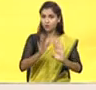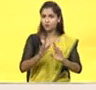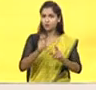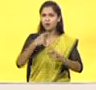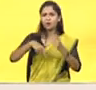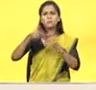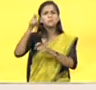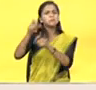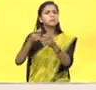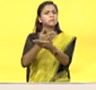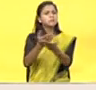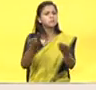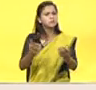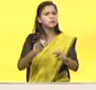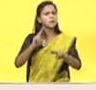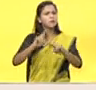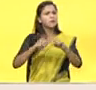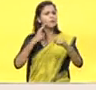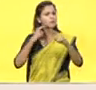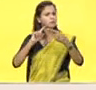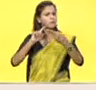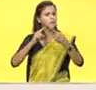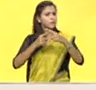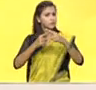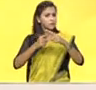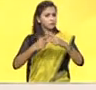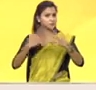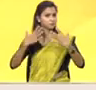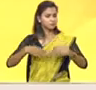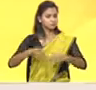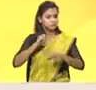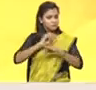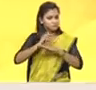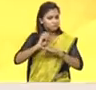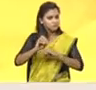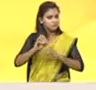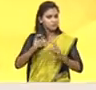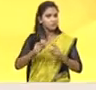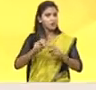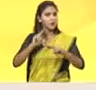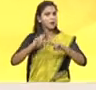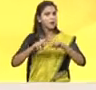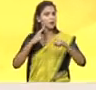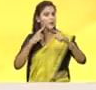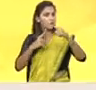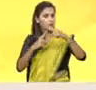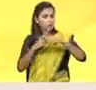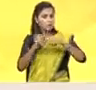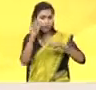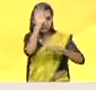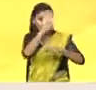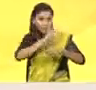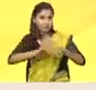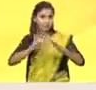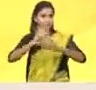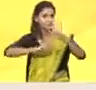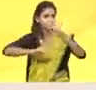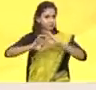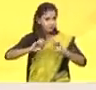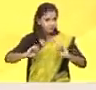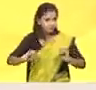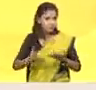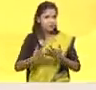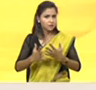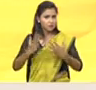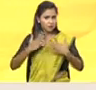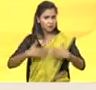लोगों को फिटनेस के प्रति जागरूक करने के लिए ही फिट इंडिया अभियान की शुरुआत की गई।